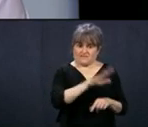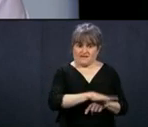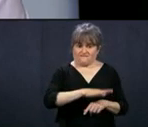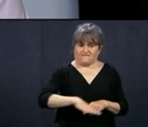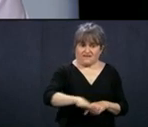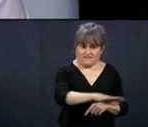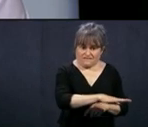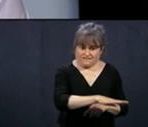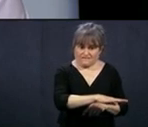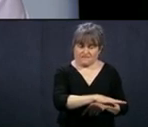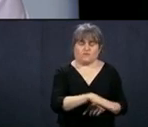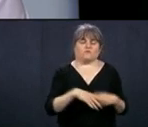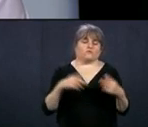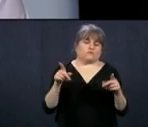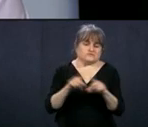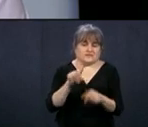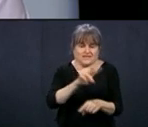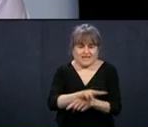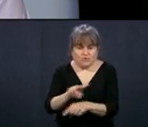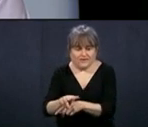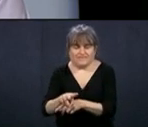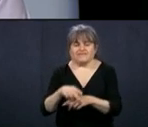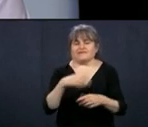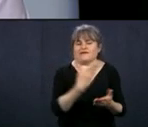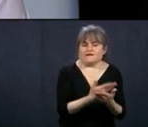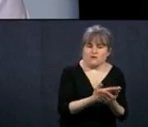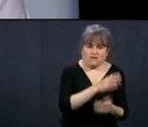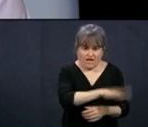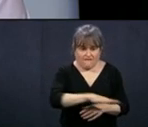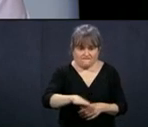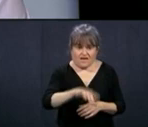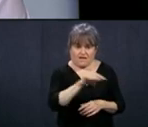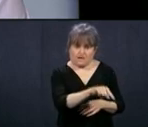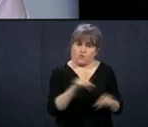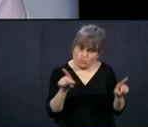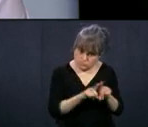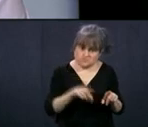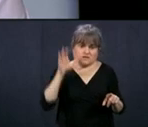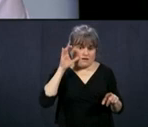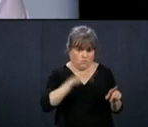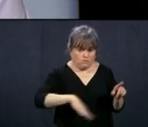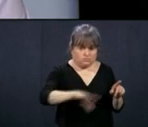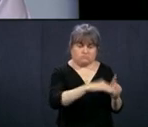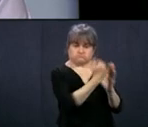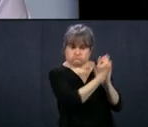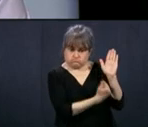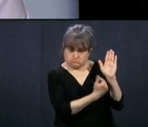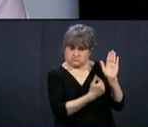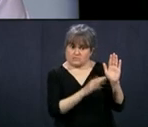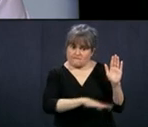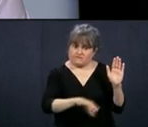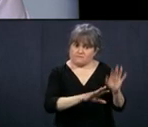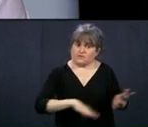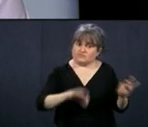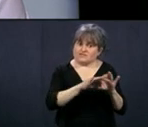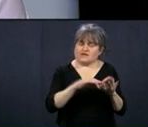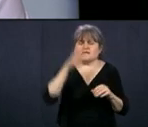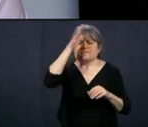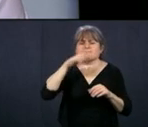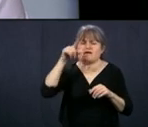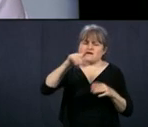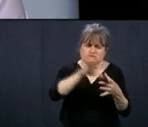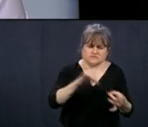garde. Il y aura des enfants dans les écoles et dans les garderies à partir de la semaine prochaine. Donc, je lance un appel aussi à tous les parents de